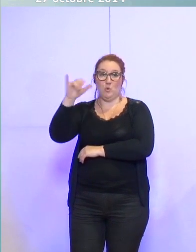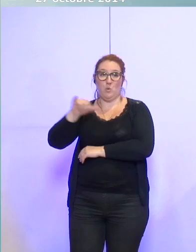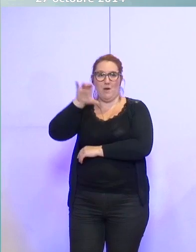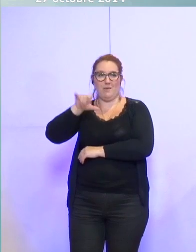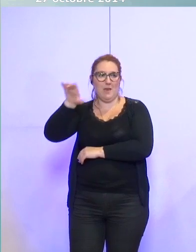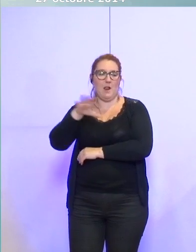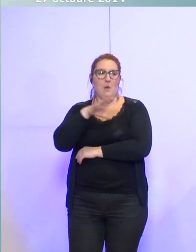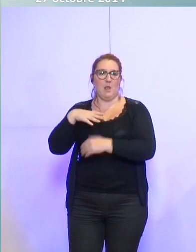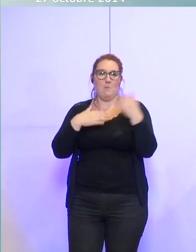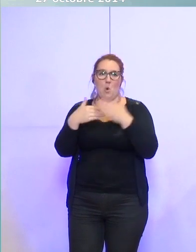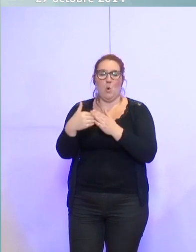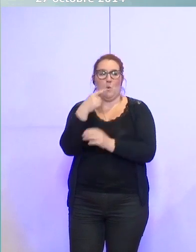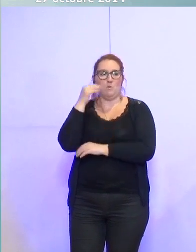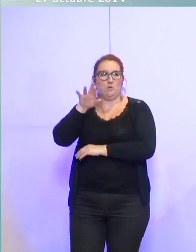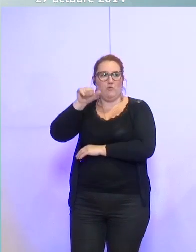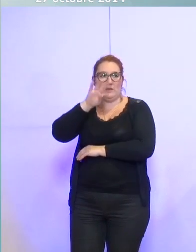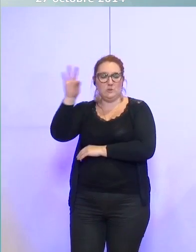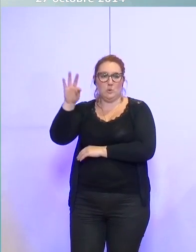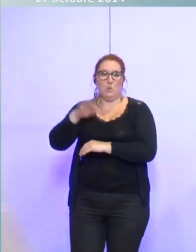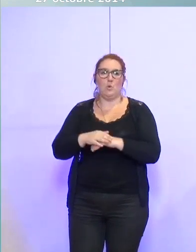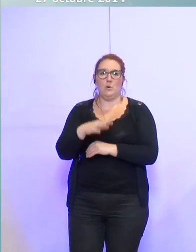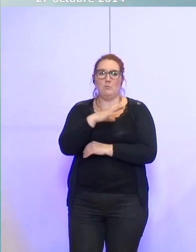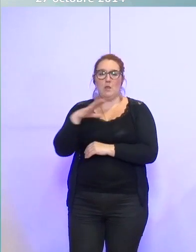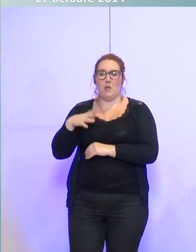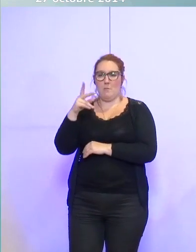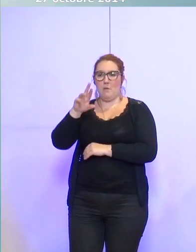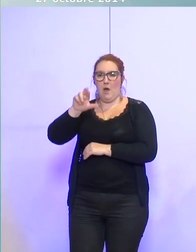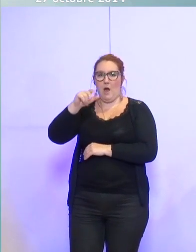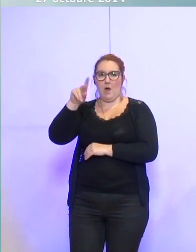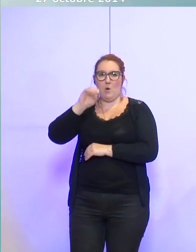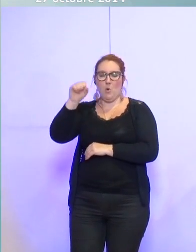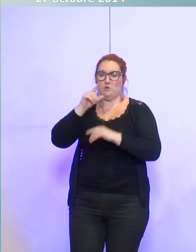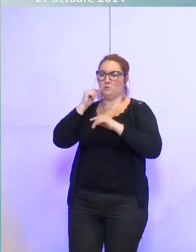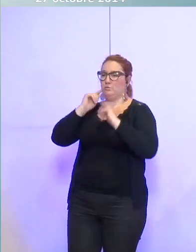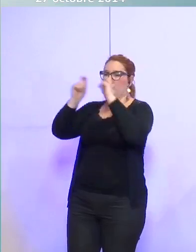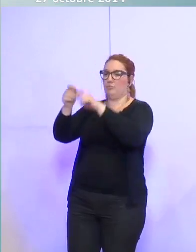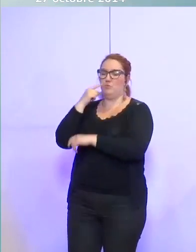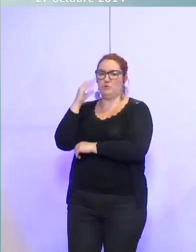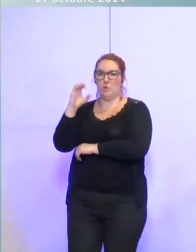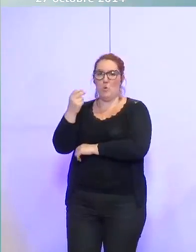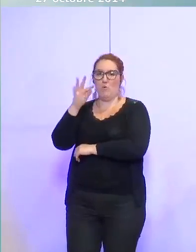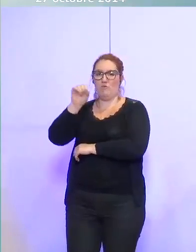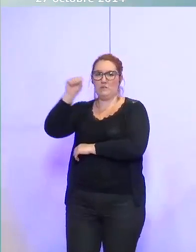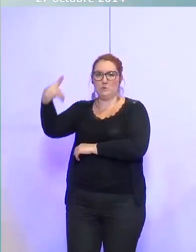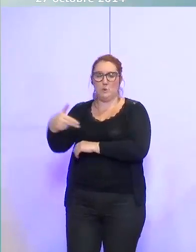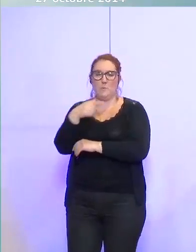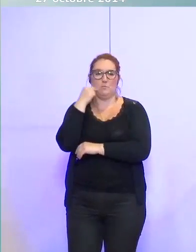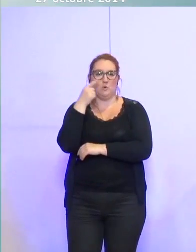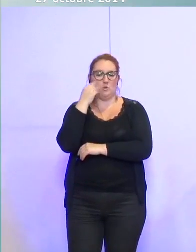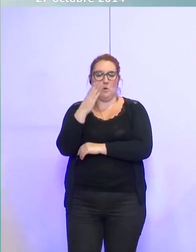Lheureux, Vincent Fristot, Catherine Racos donne pouvoir à Monsieur Confesson pour la soirée. Fabien